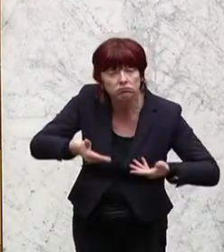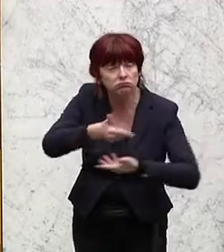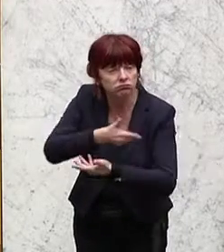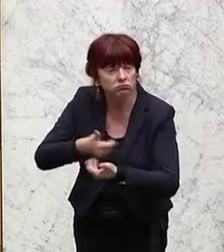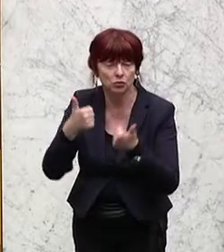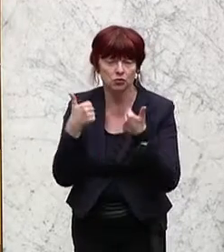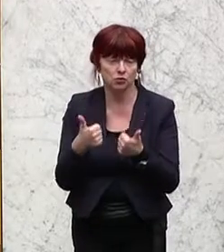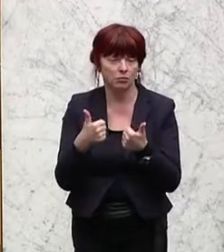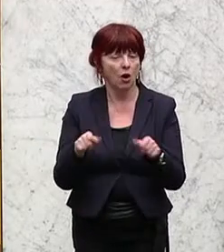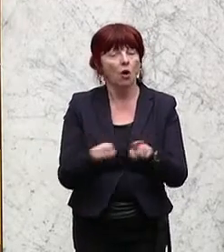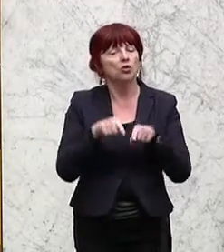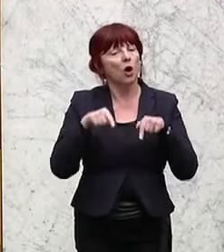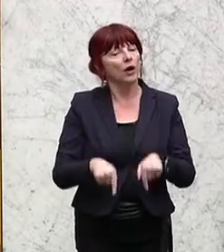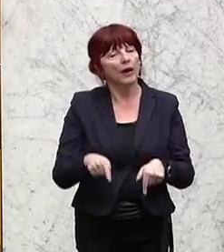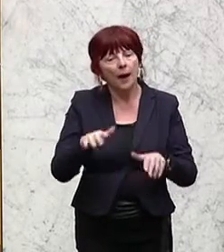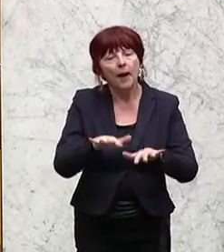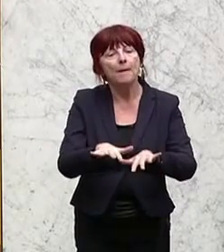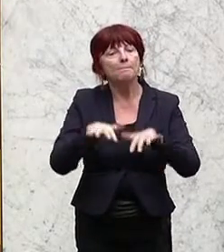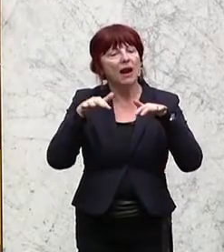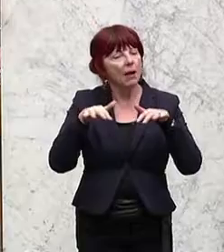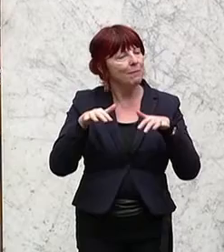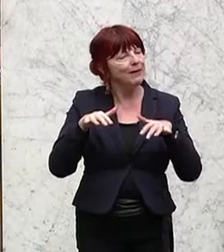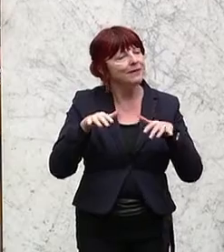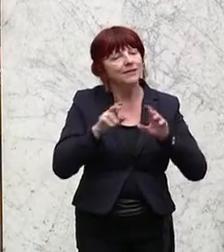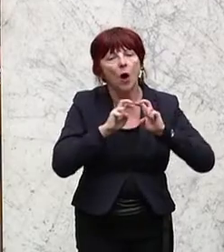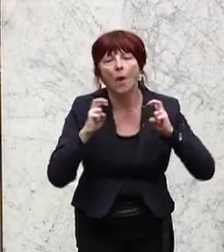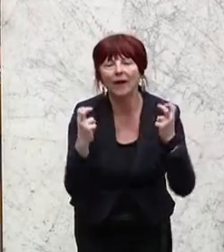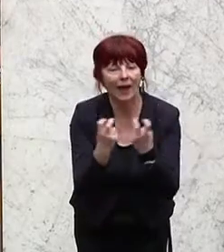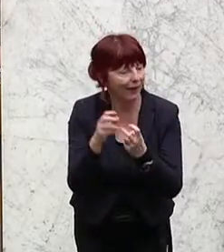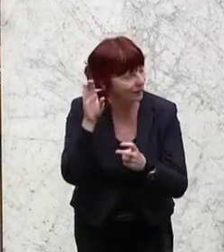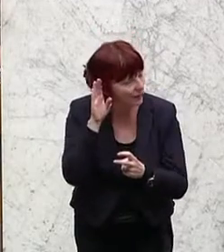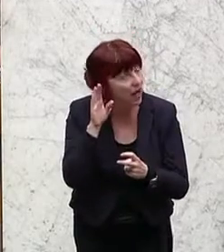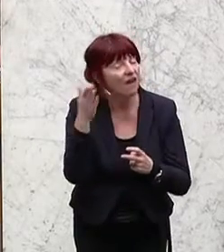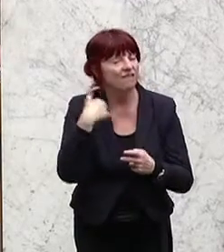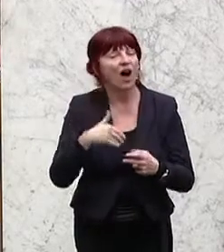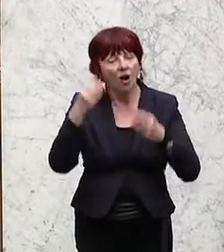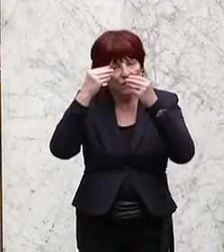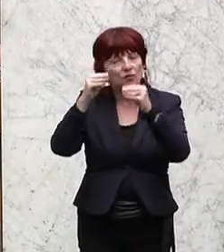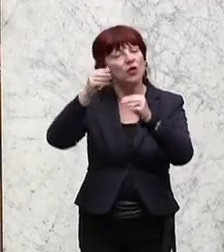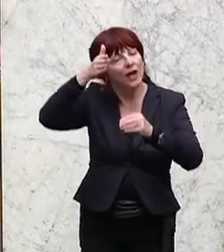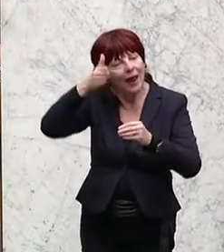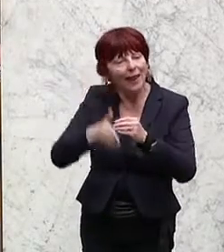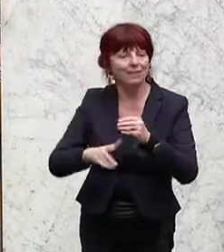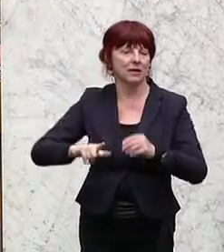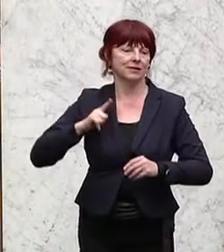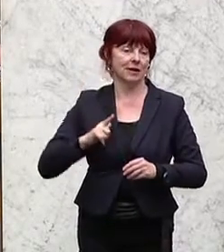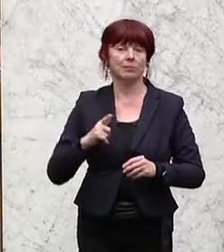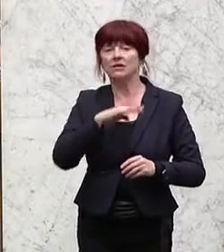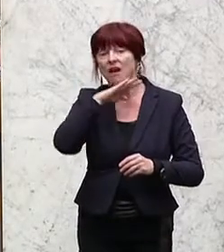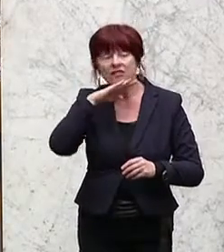wir haben hier die Parlamentsenquete Würde am Ende des Lebens gemacht, auch da sind maßgebliche Empfehlungen mit in diesen